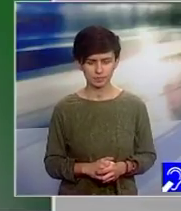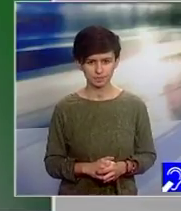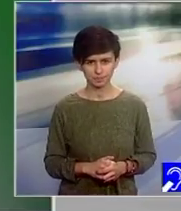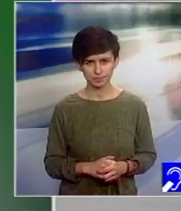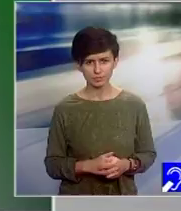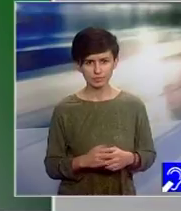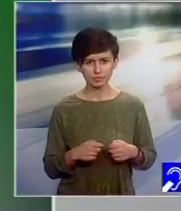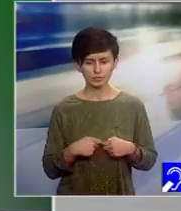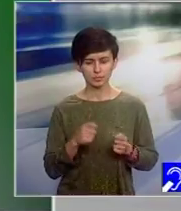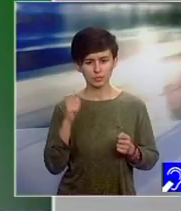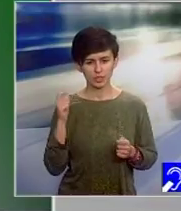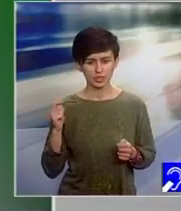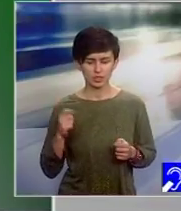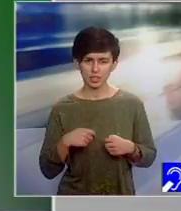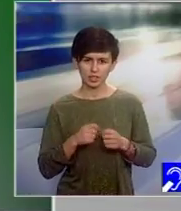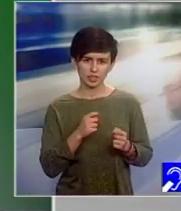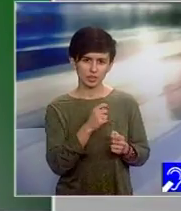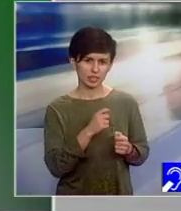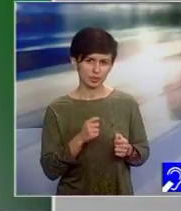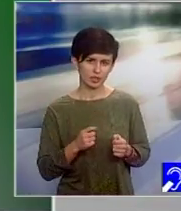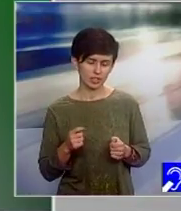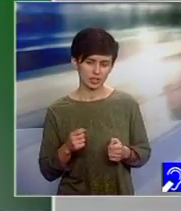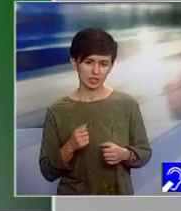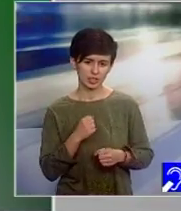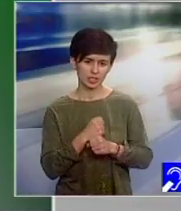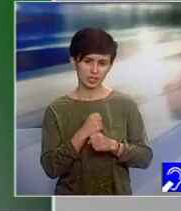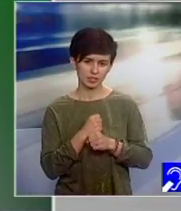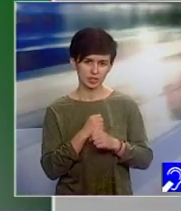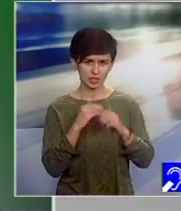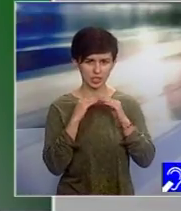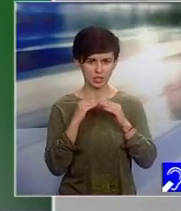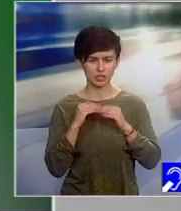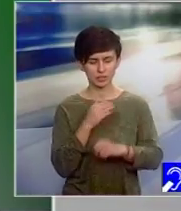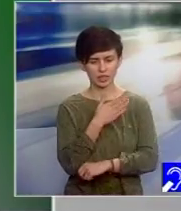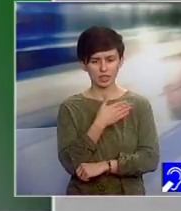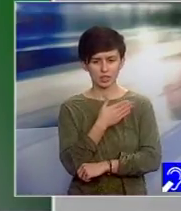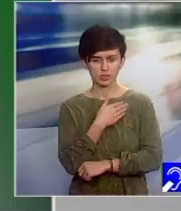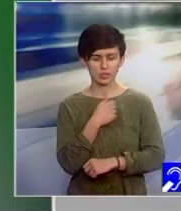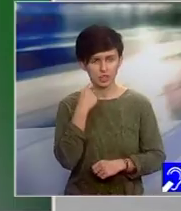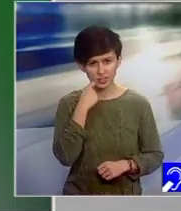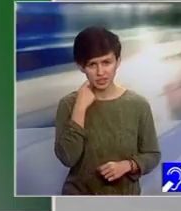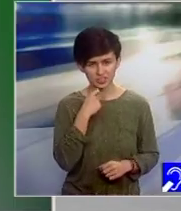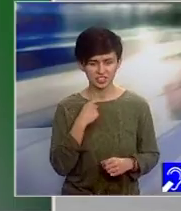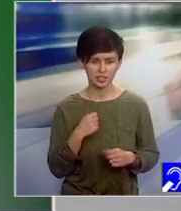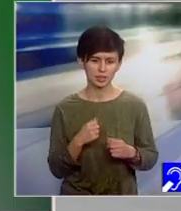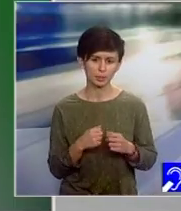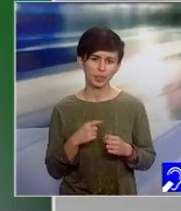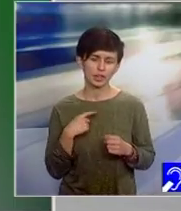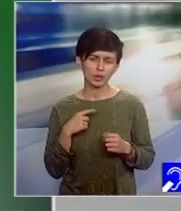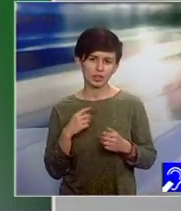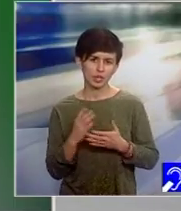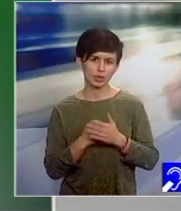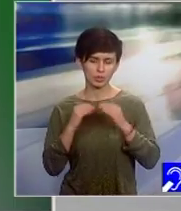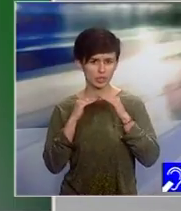Și din toată țara, dintre toate proiectele depuse la nivel național, iată că ai noștri clujeni s-au poziționat pe locul 3